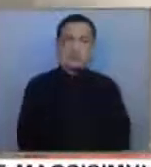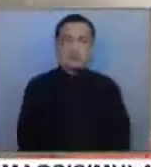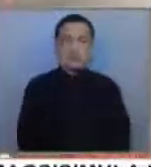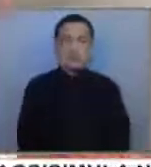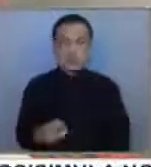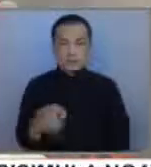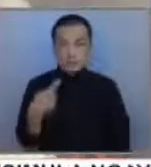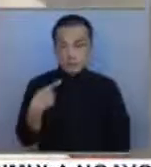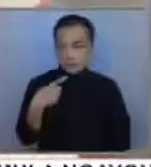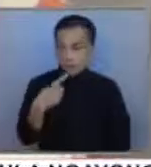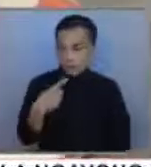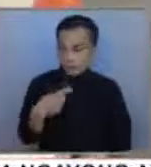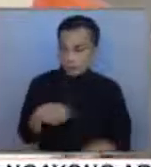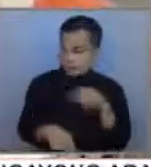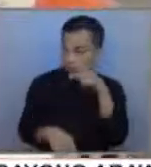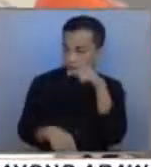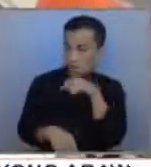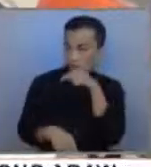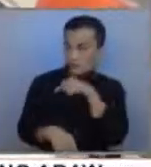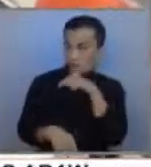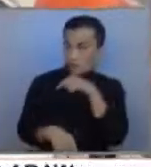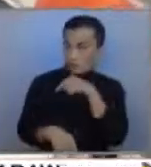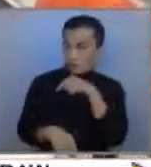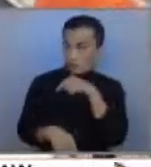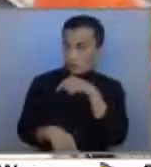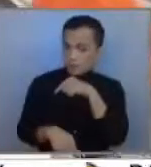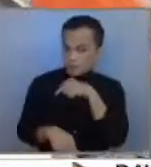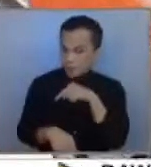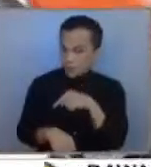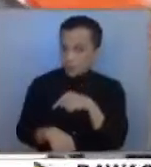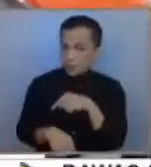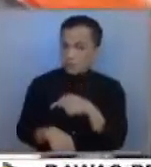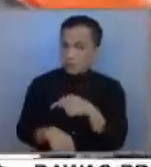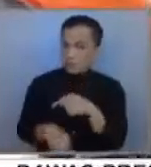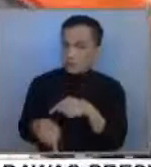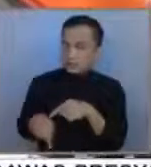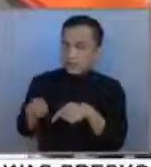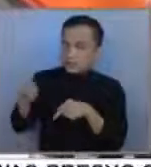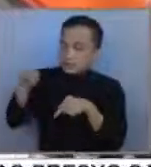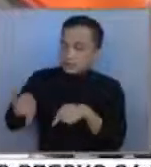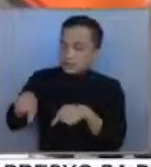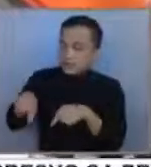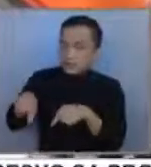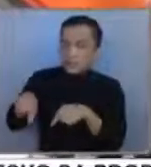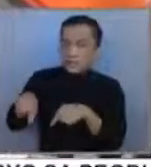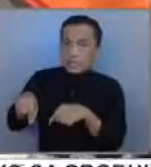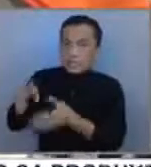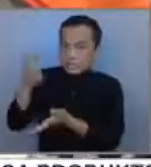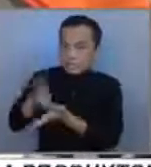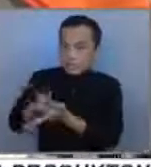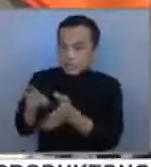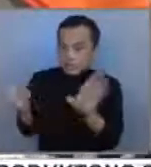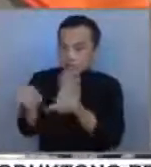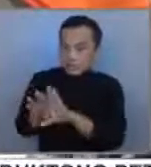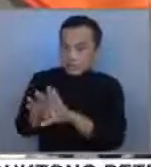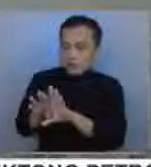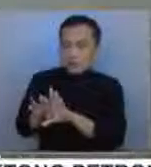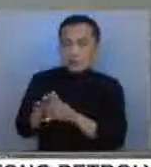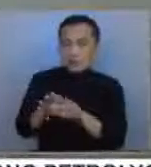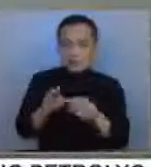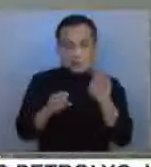ditong markings para palatandaan kung hanggang saan isasara yung kalsada ng Meralco Avenue sa October